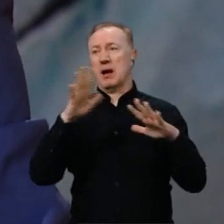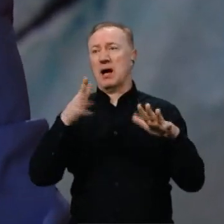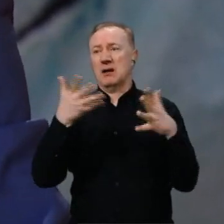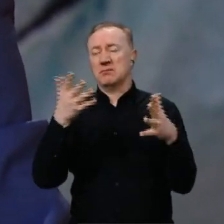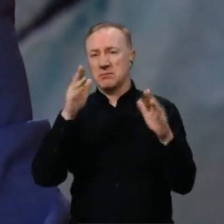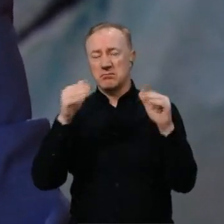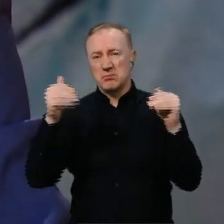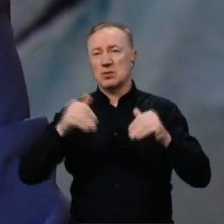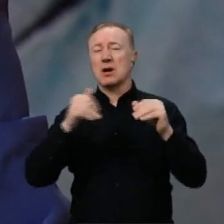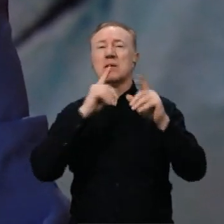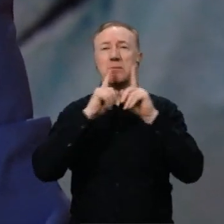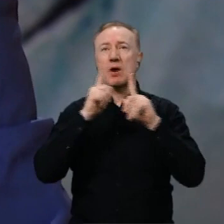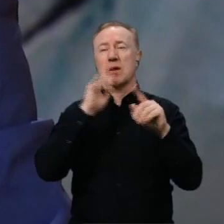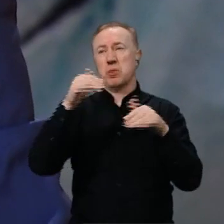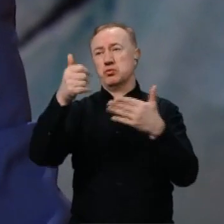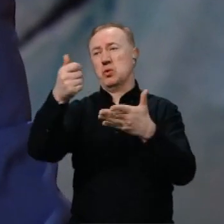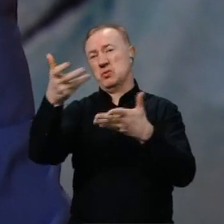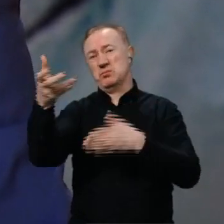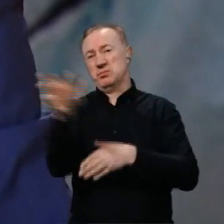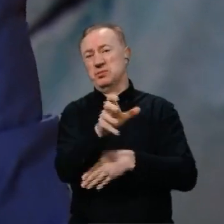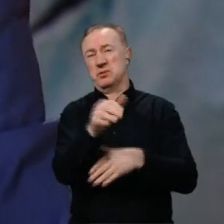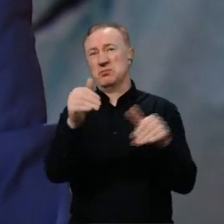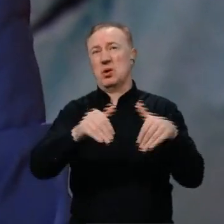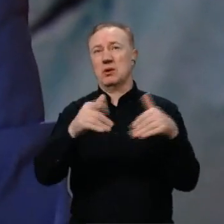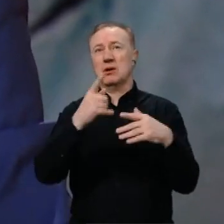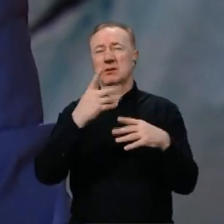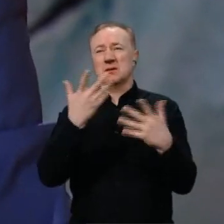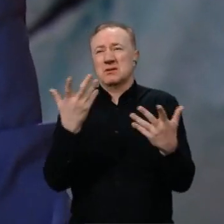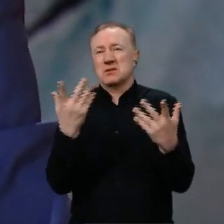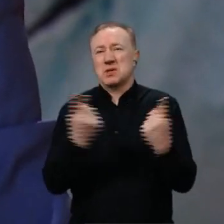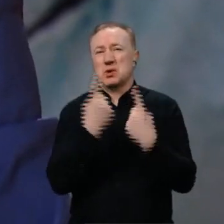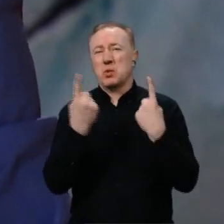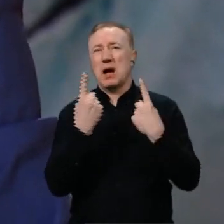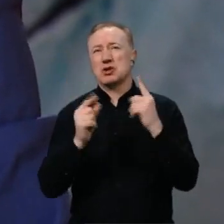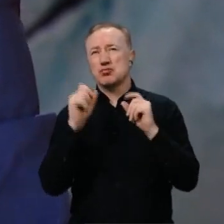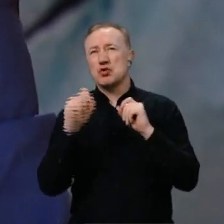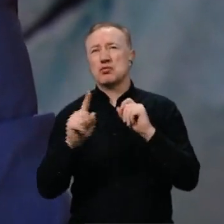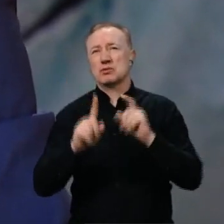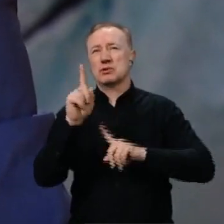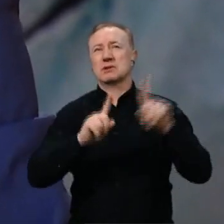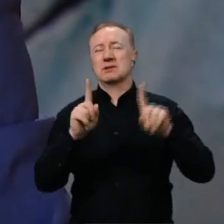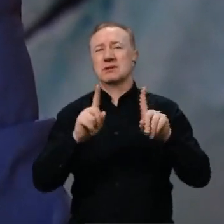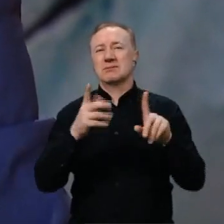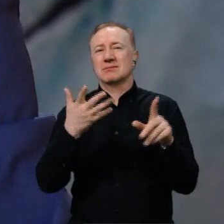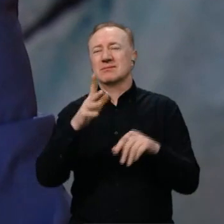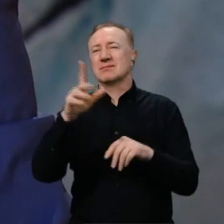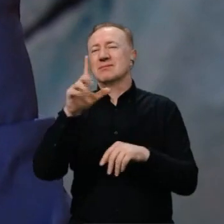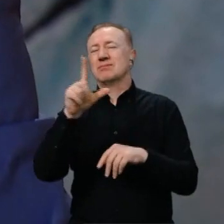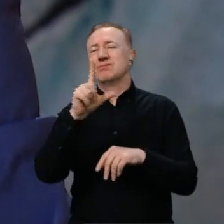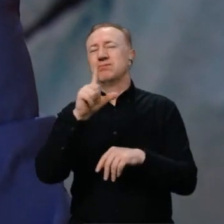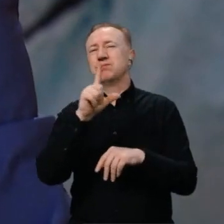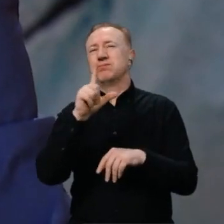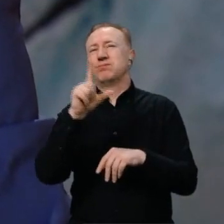można z nim porozmawiać i można go wykupić, tak jak wspomniałem, bo są takie też sytuacje i to jest rola PZPN-u